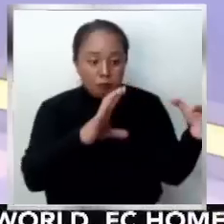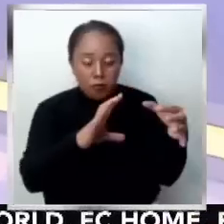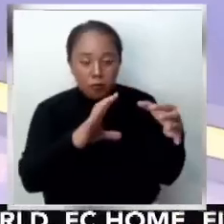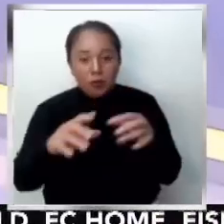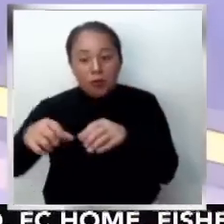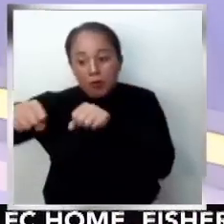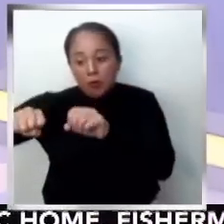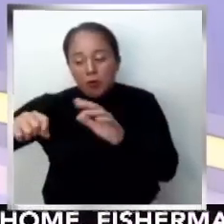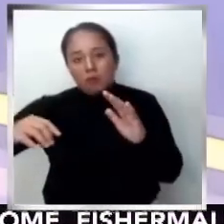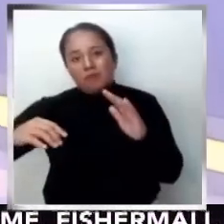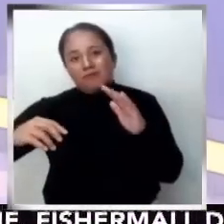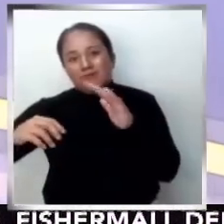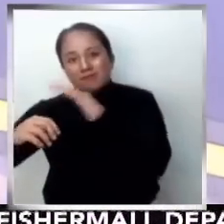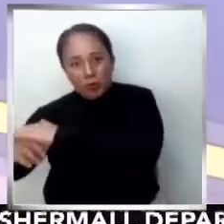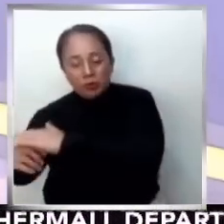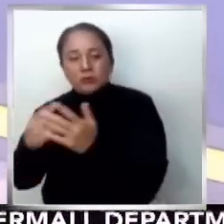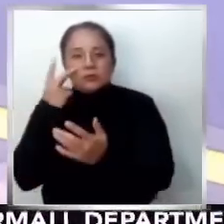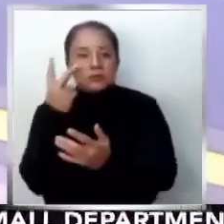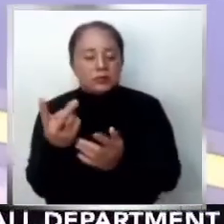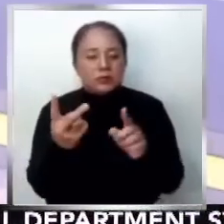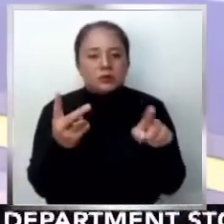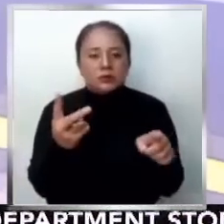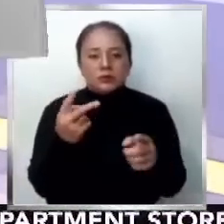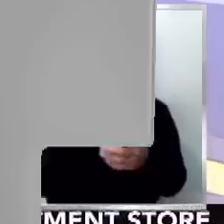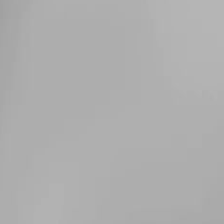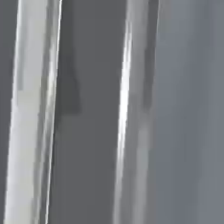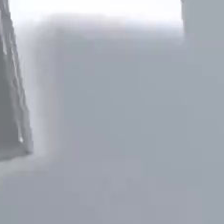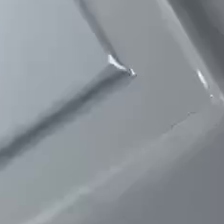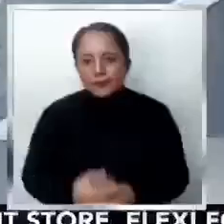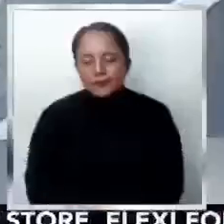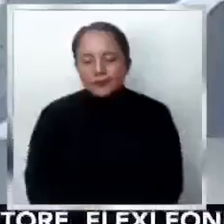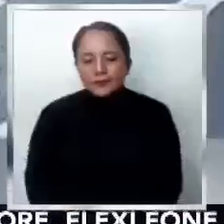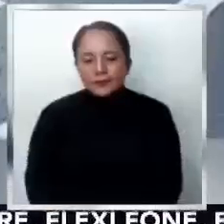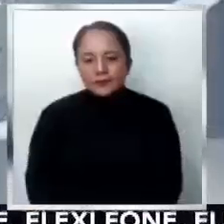hinahatak. Yan ang tinutukan ni Jonathan Anda.